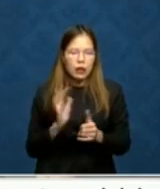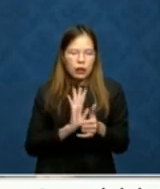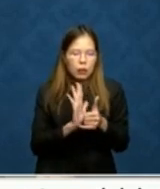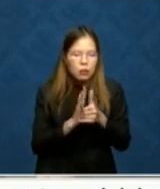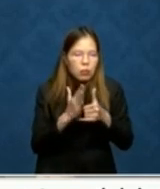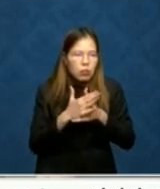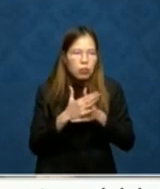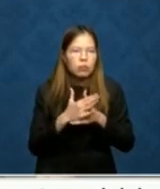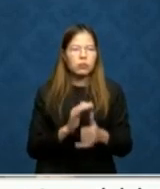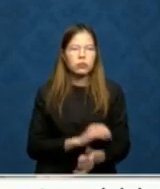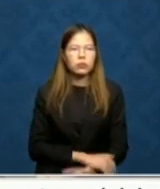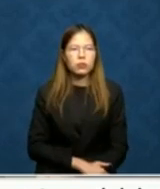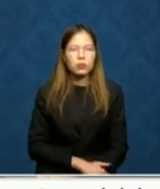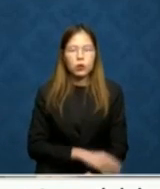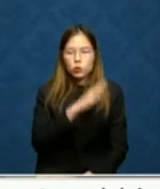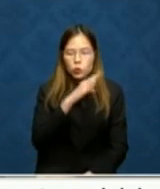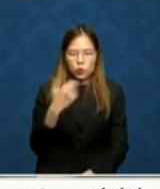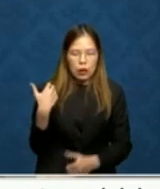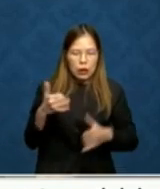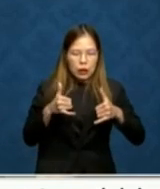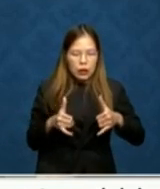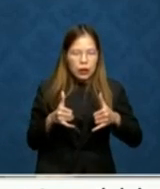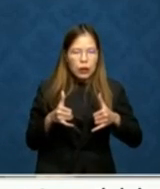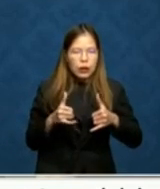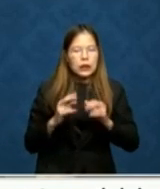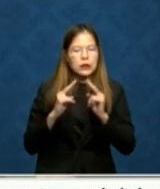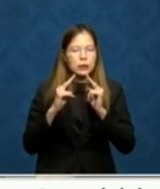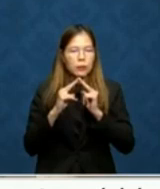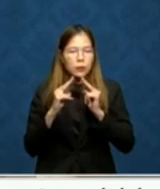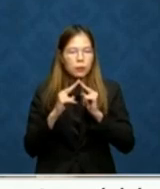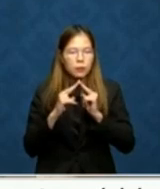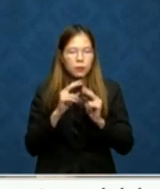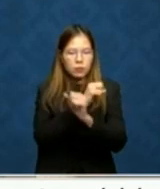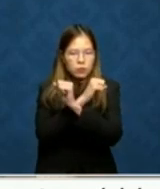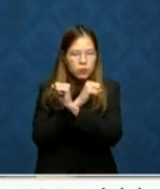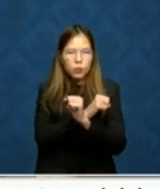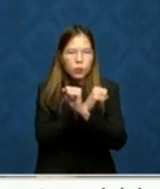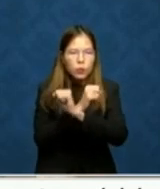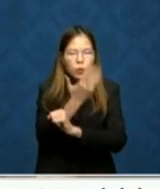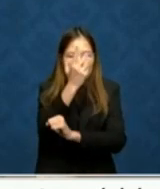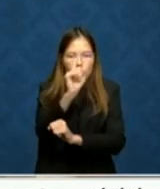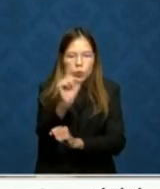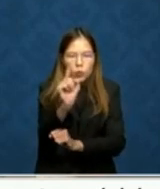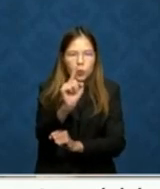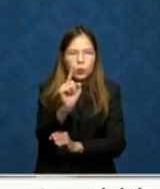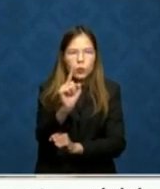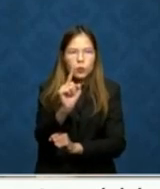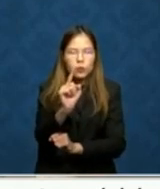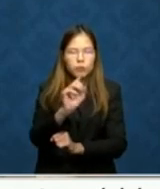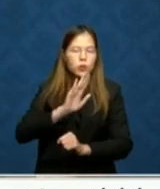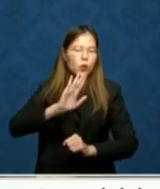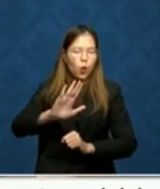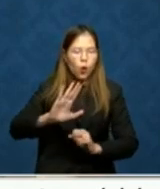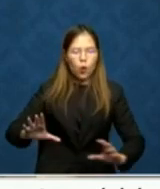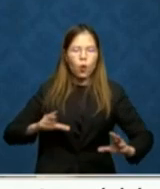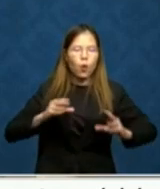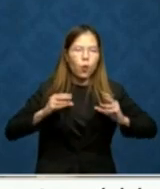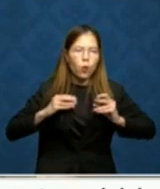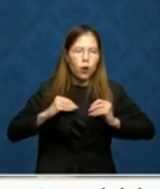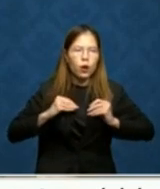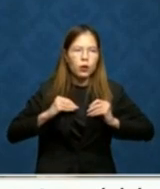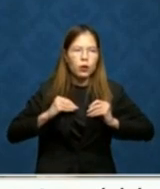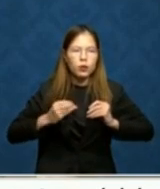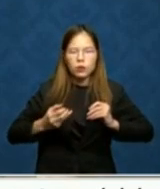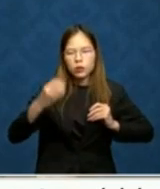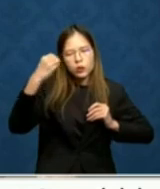ามทางเพศค่ะหากคู่ความสัมพันธ์จะมีเพศสัมพันธ์ที่ปลอดภัยจะต้องมีองค์ประกอบของความยินยอมเป็นองค์ประกอบเสมอ